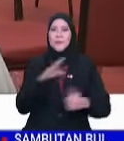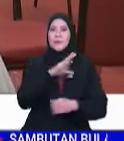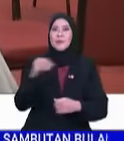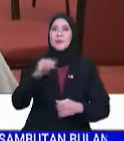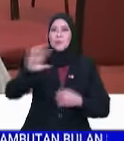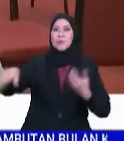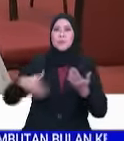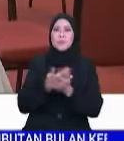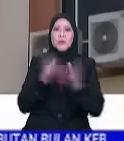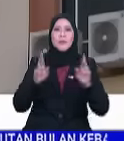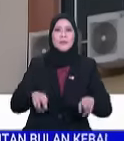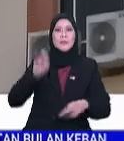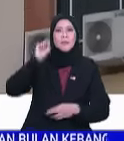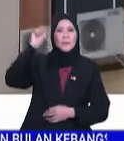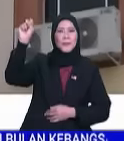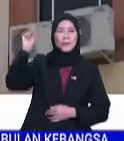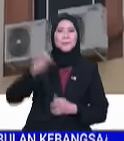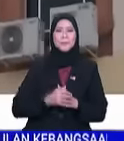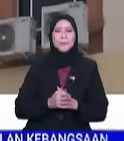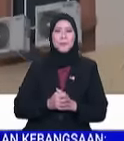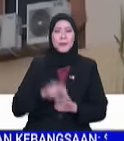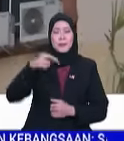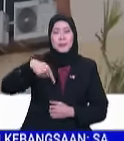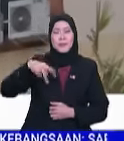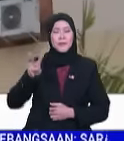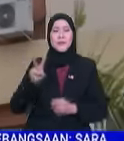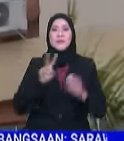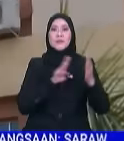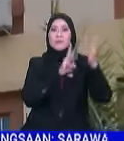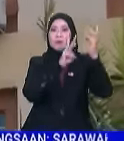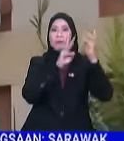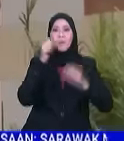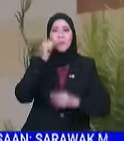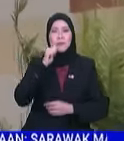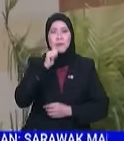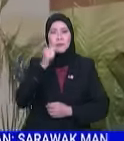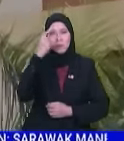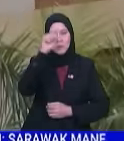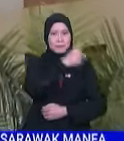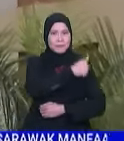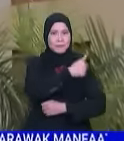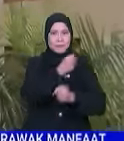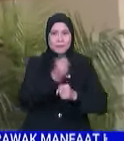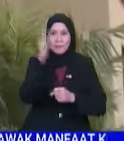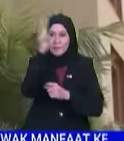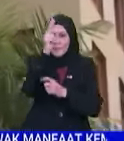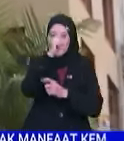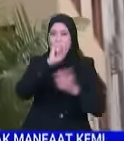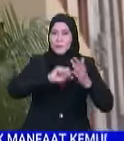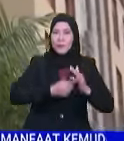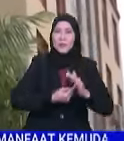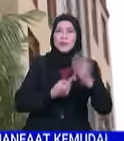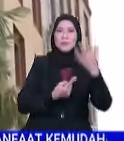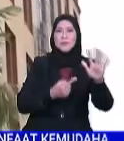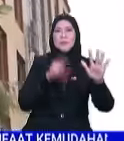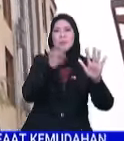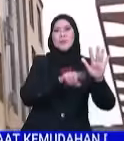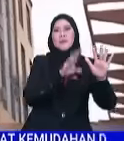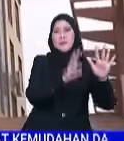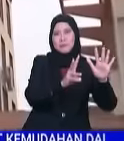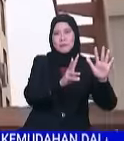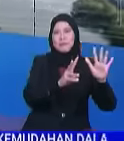seluruhlah rakyat negeri Sabah ini. PPV Wisma Wanita dikhususkan untuk vaksinasi penjawat awam dan telah beroperasi sejak 15 Jun